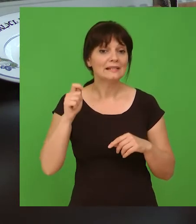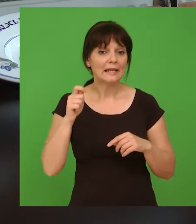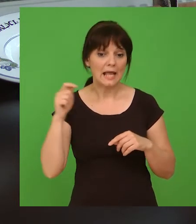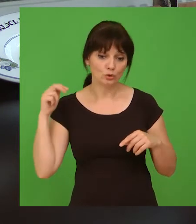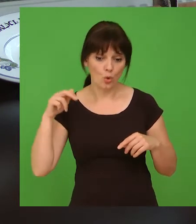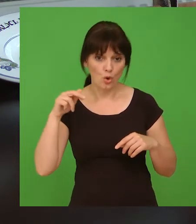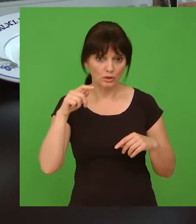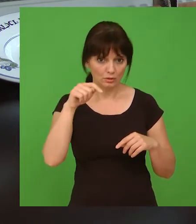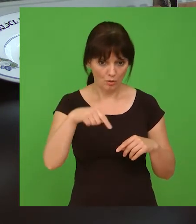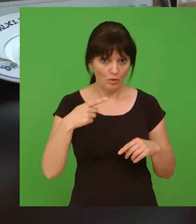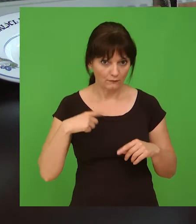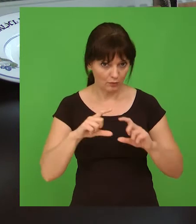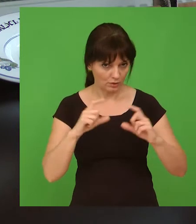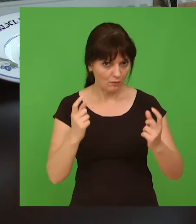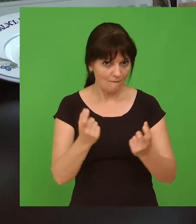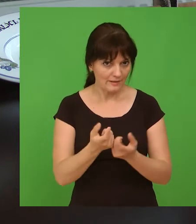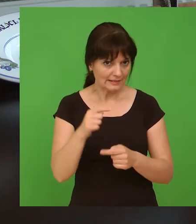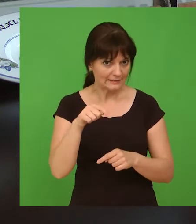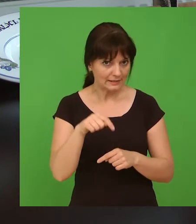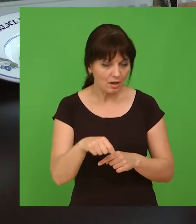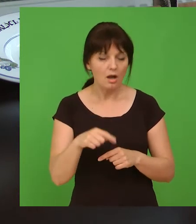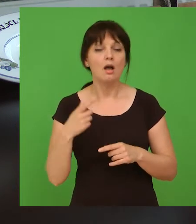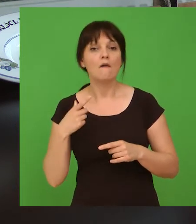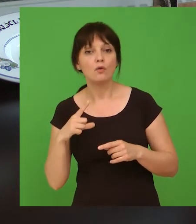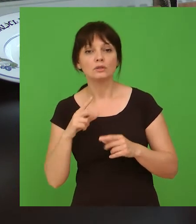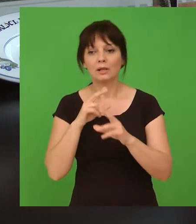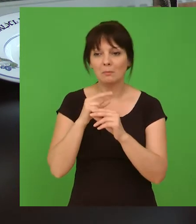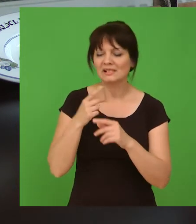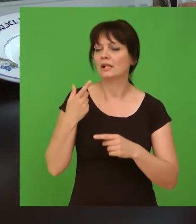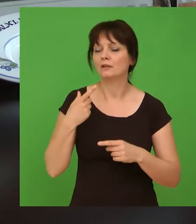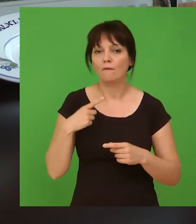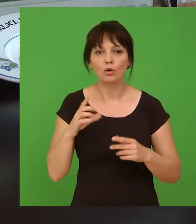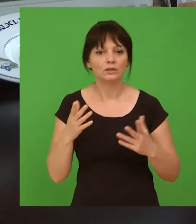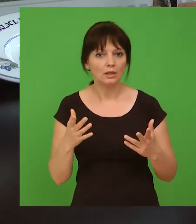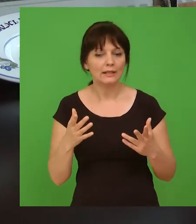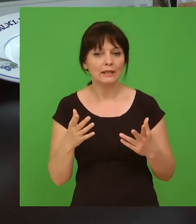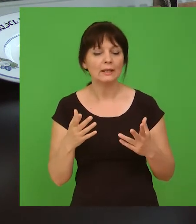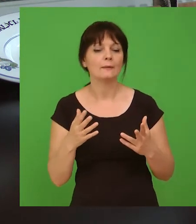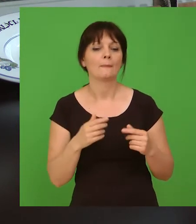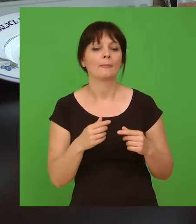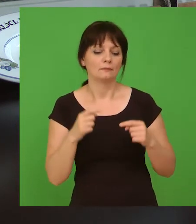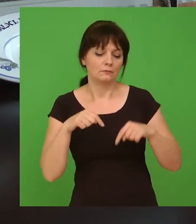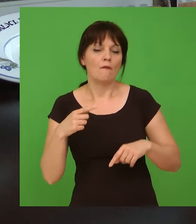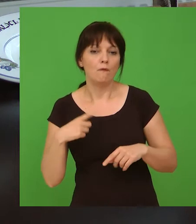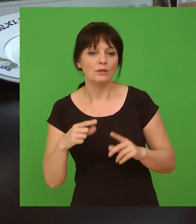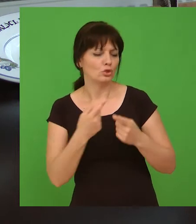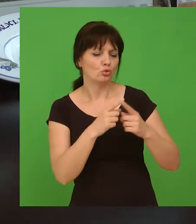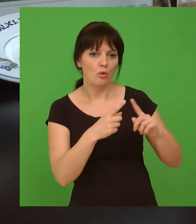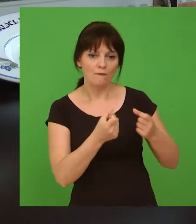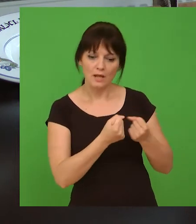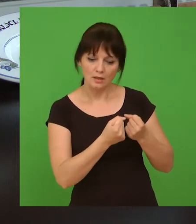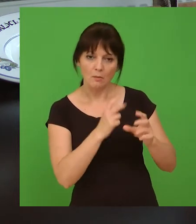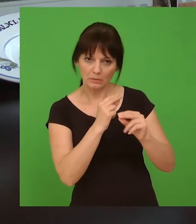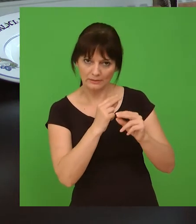eljött erre a konferenciára, volt, aki beszélt, volt, aki csupán ott részt vett, és különféle